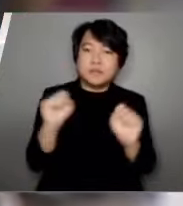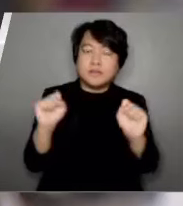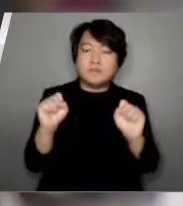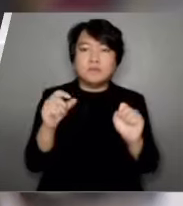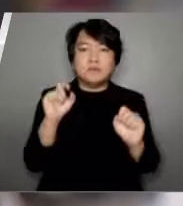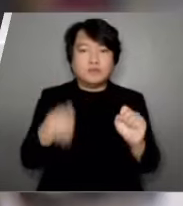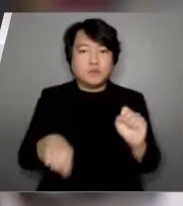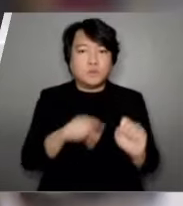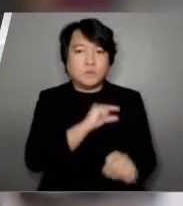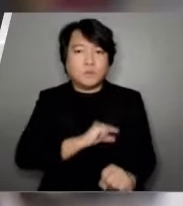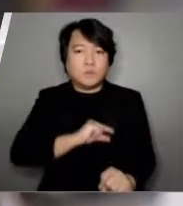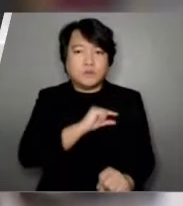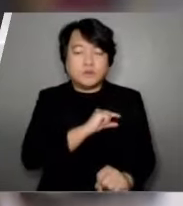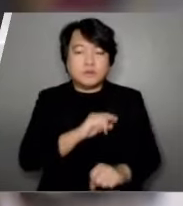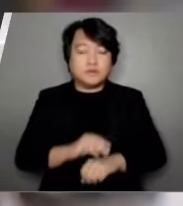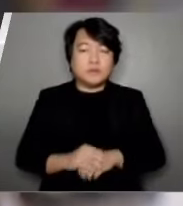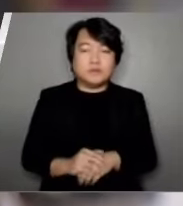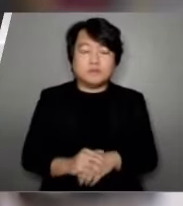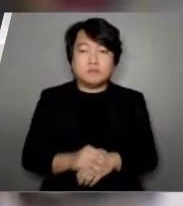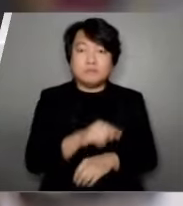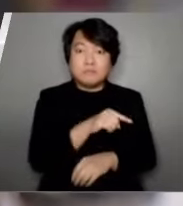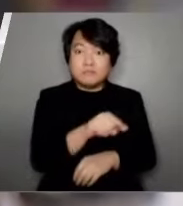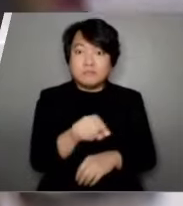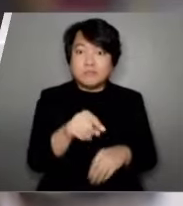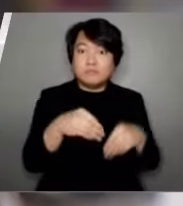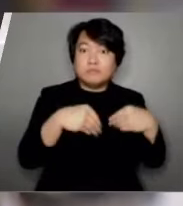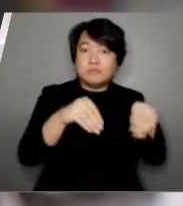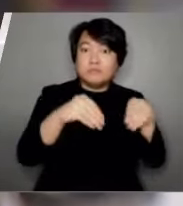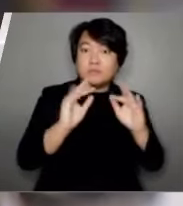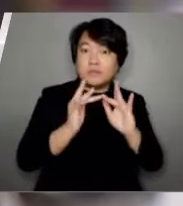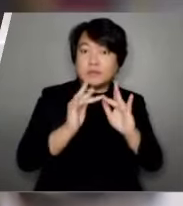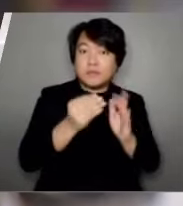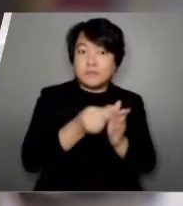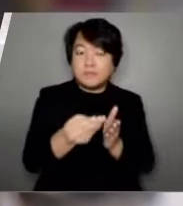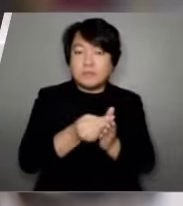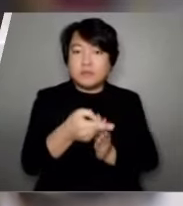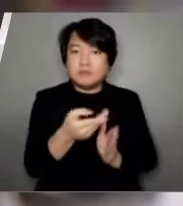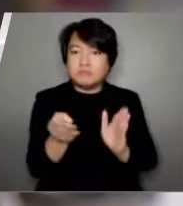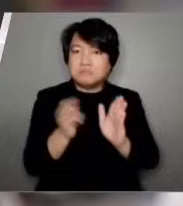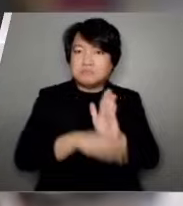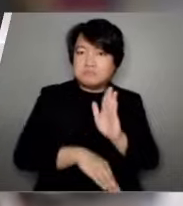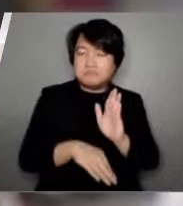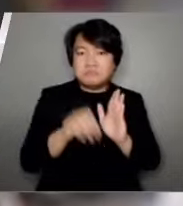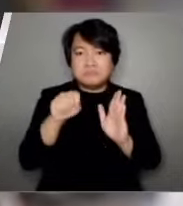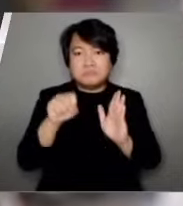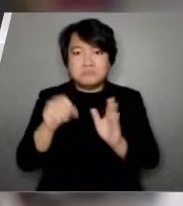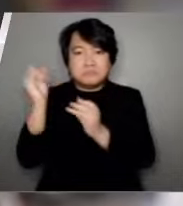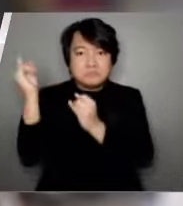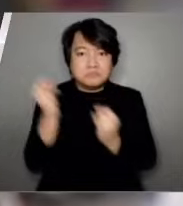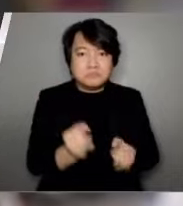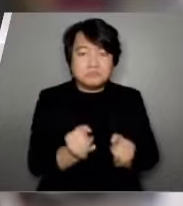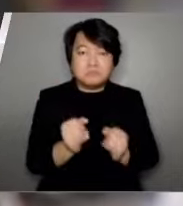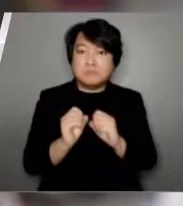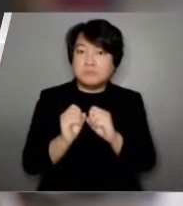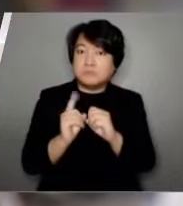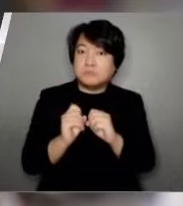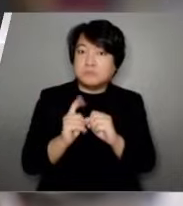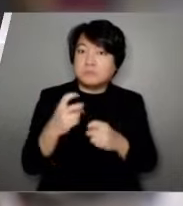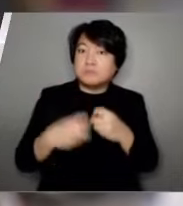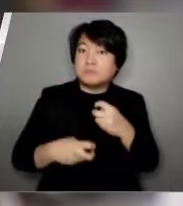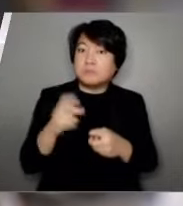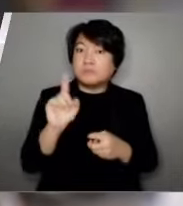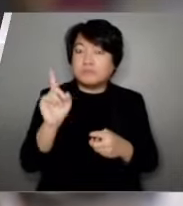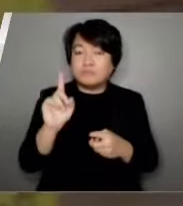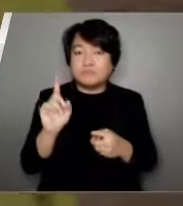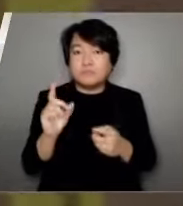dito. Nakakamura ang mga namimili online, nakakamura dahil imported, but yun po